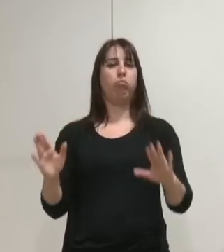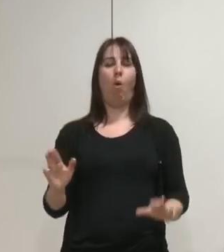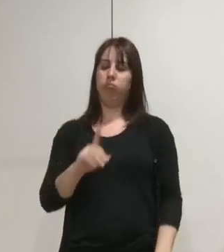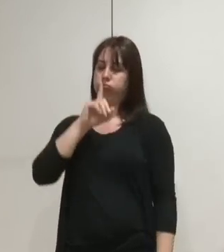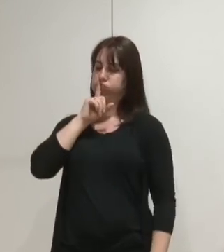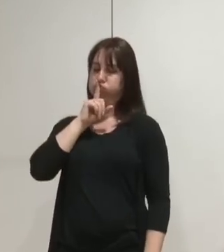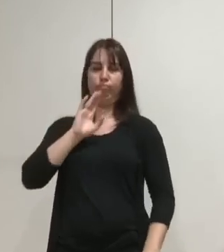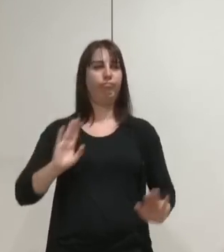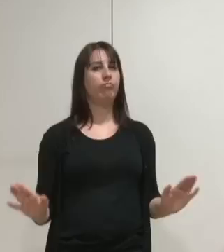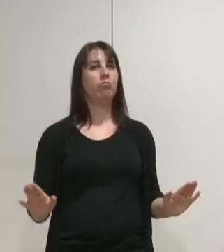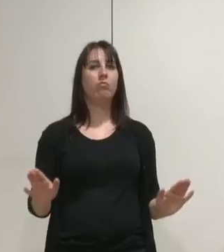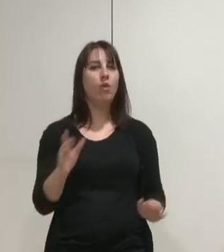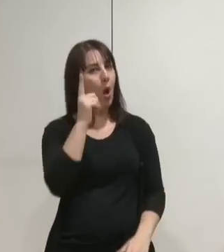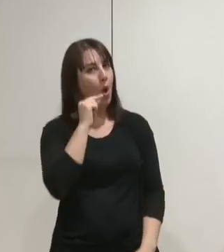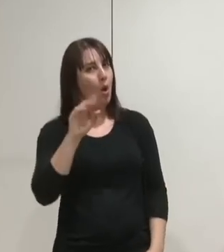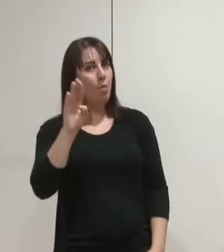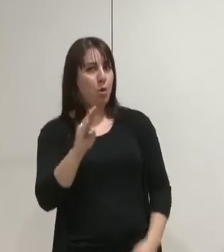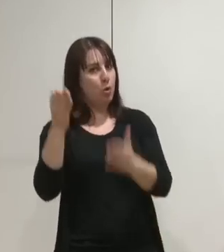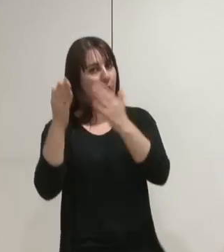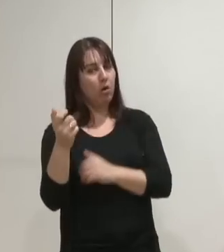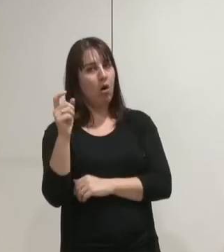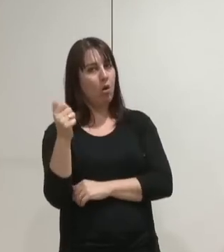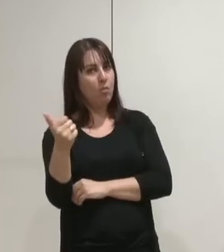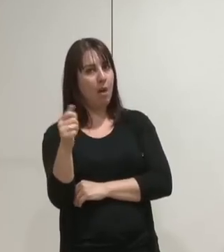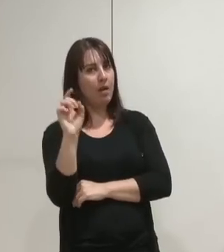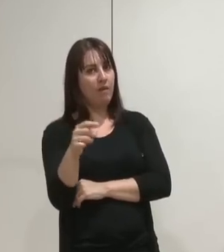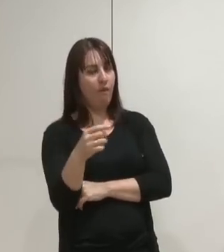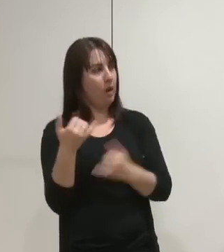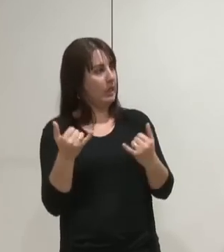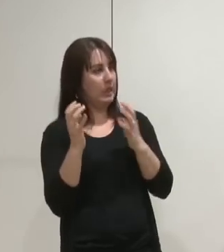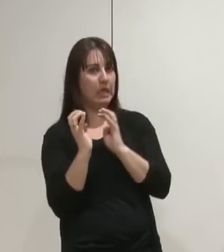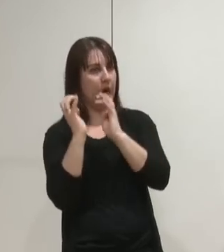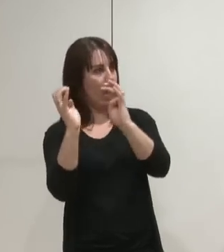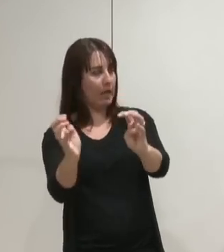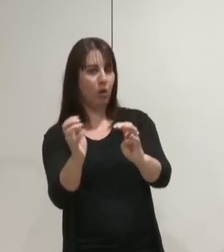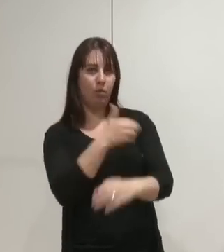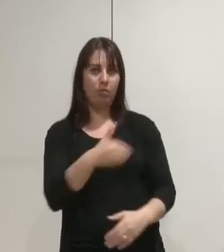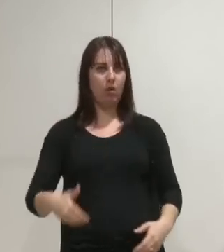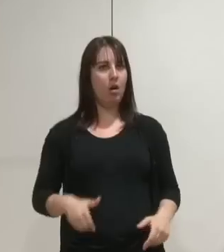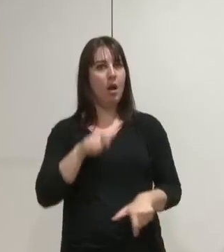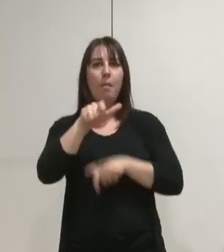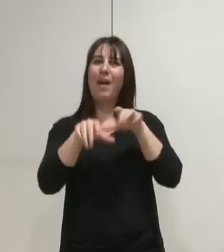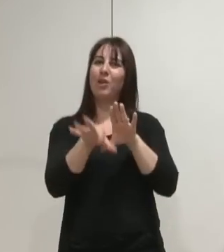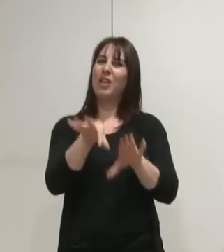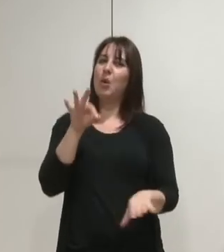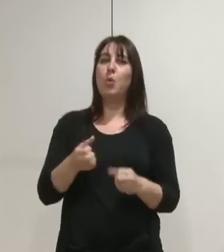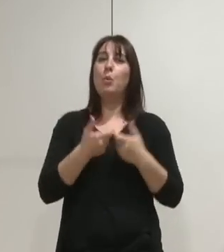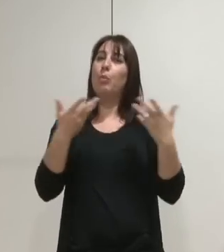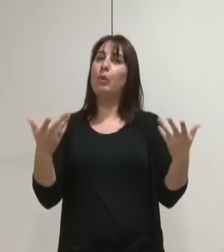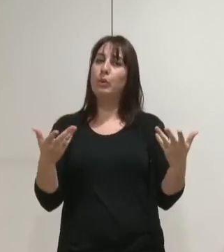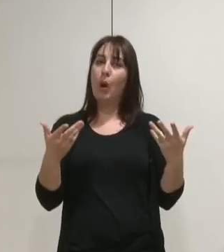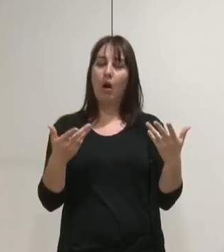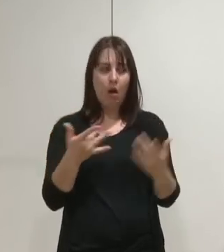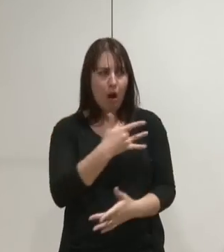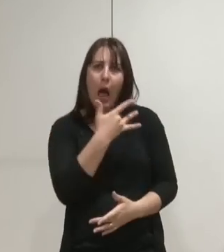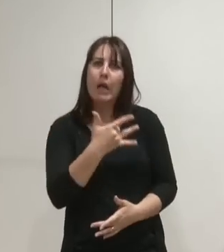il faudra que Monsieur Bertrand s'habitue à l'idée qu'il y ait dans cette assemblée un certain nombre d'élus qui qui de